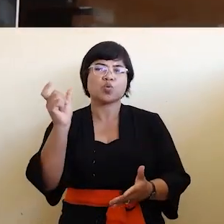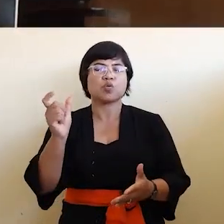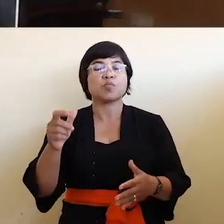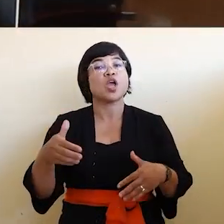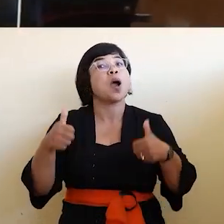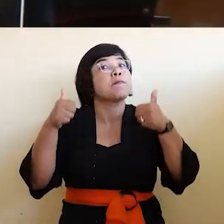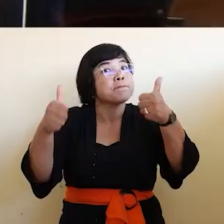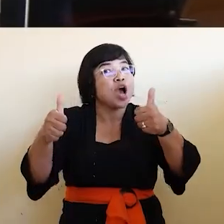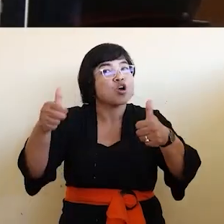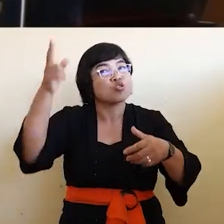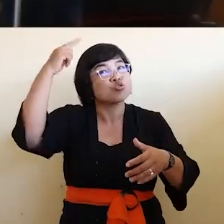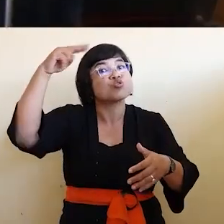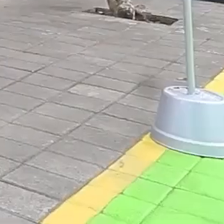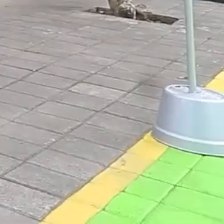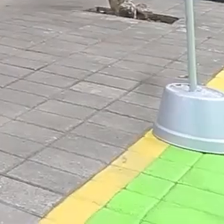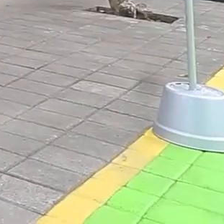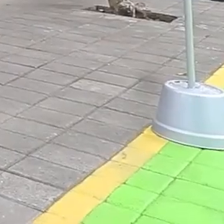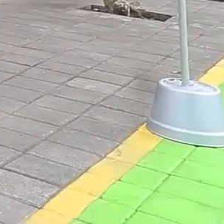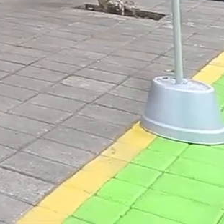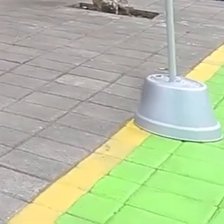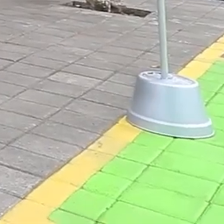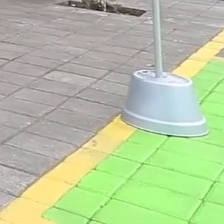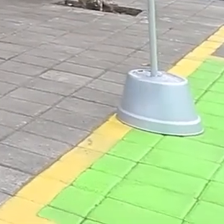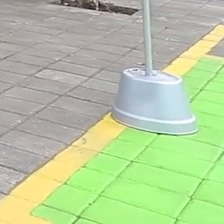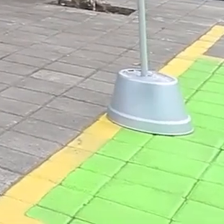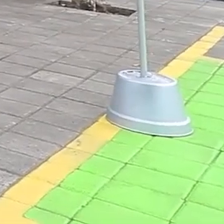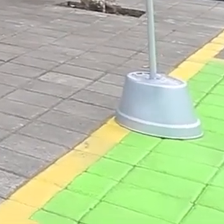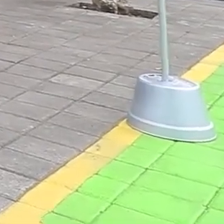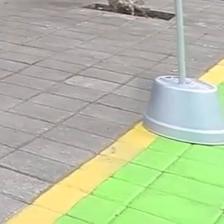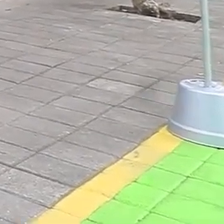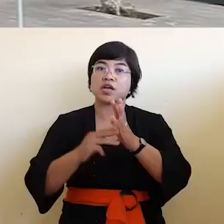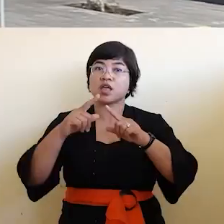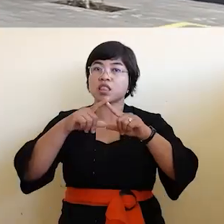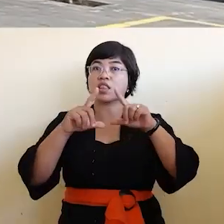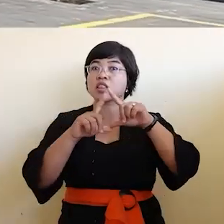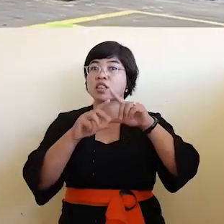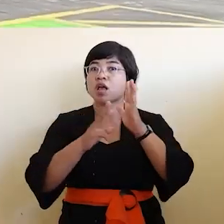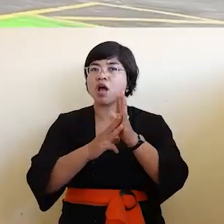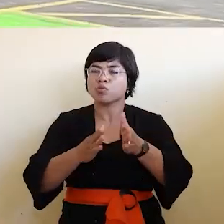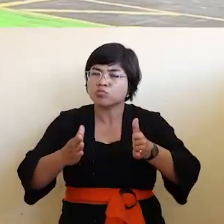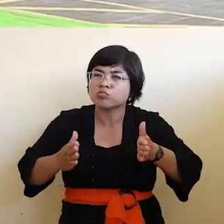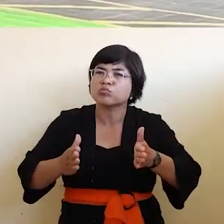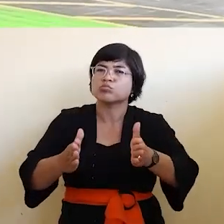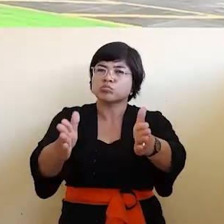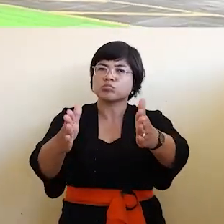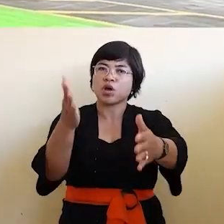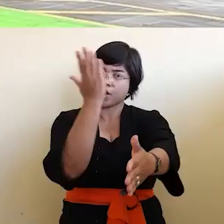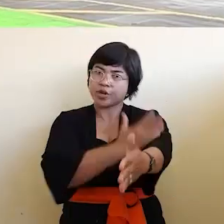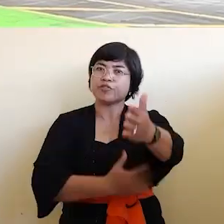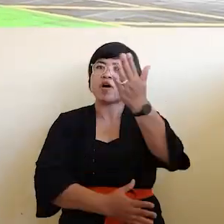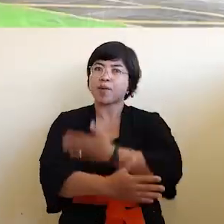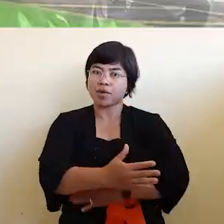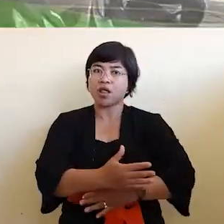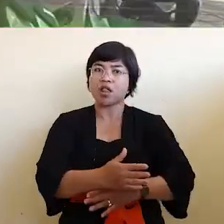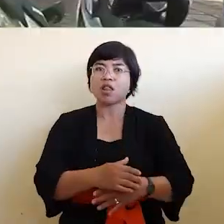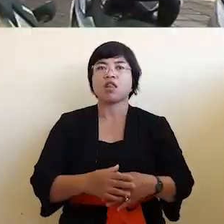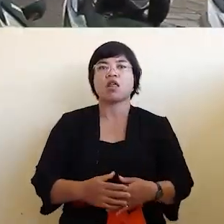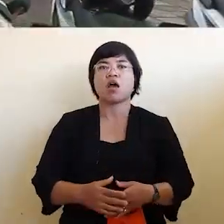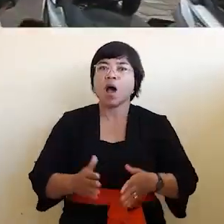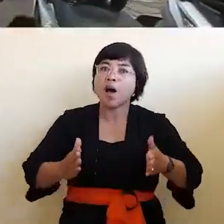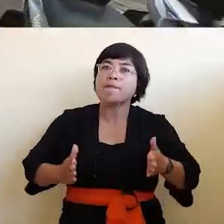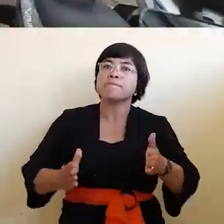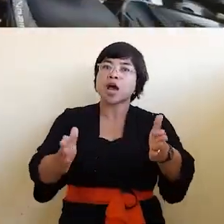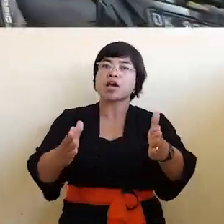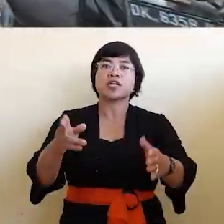kelompok rentan seperti area parkir khusus baik untuk penyandang disabilitas dan parkir